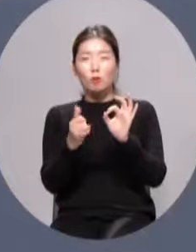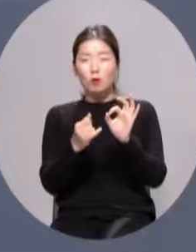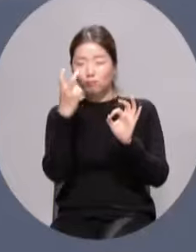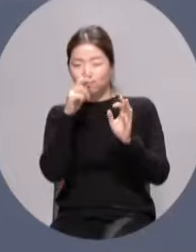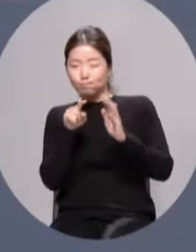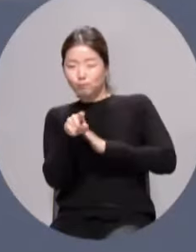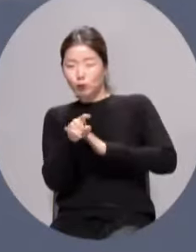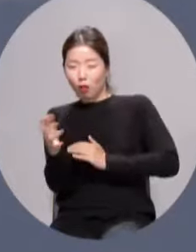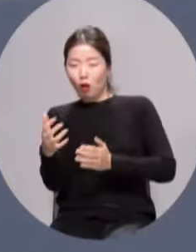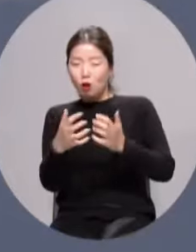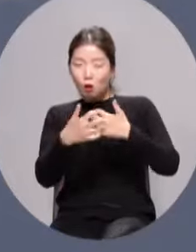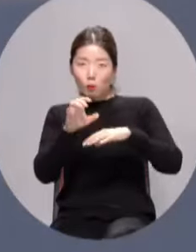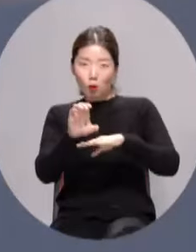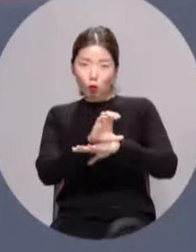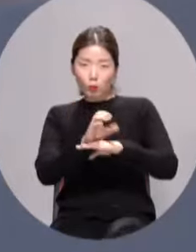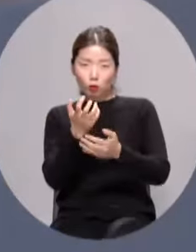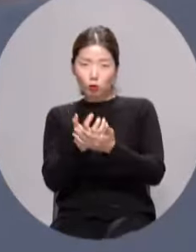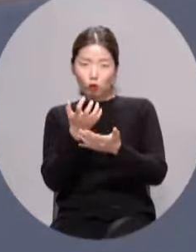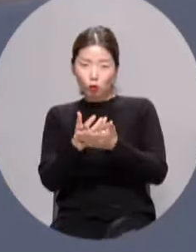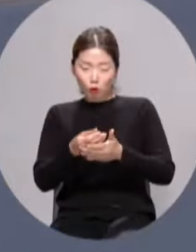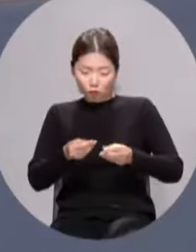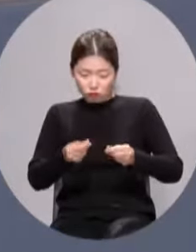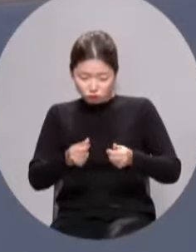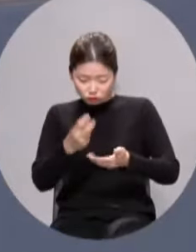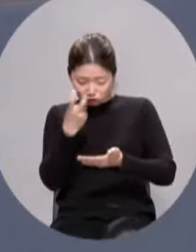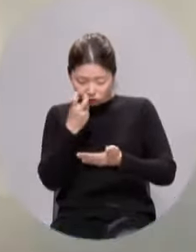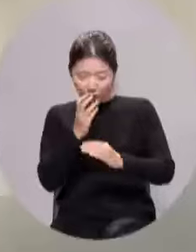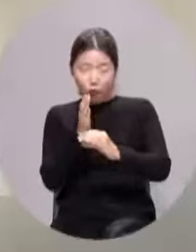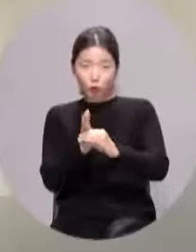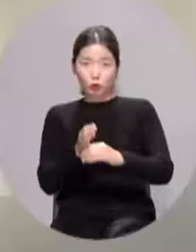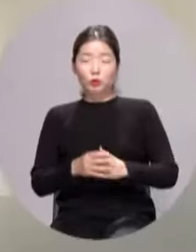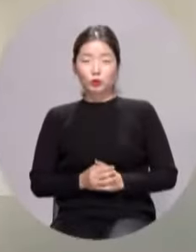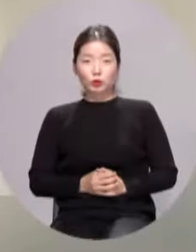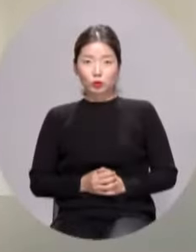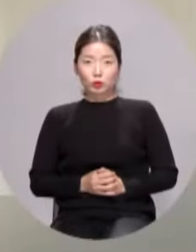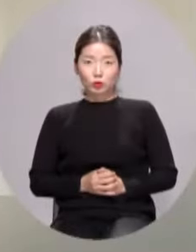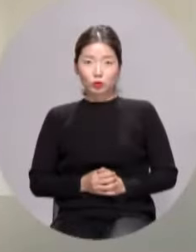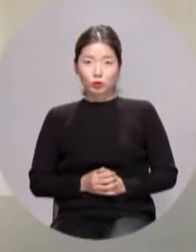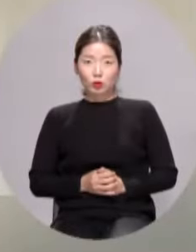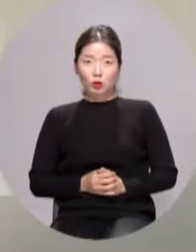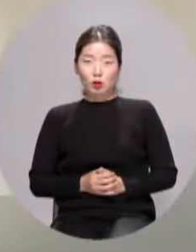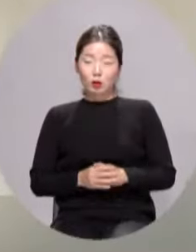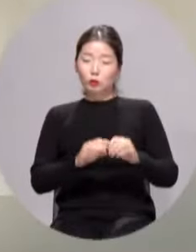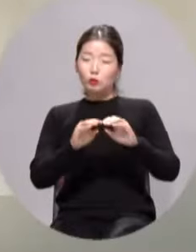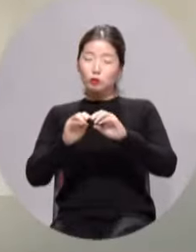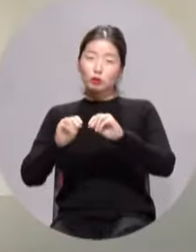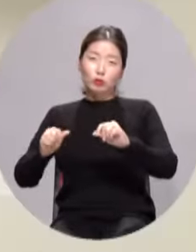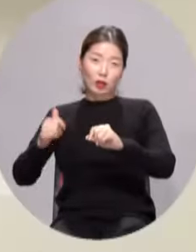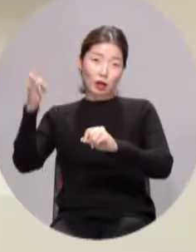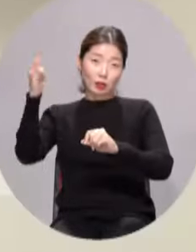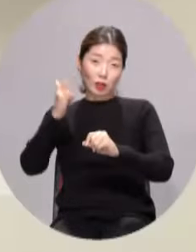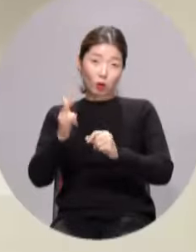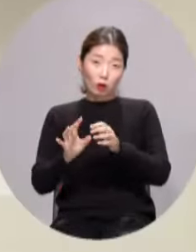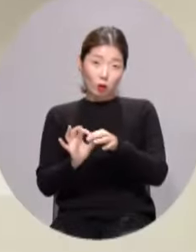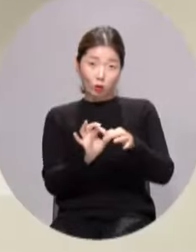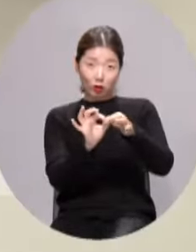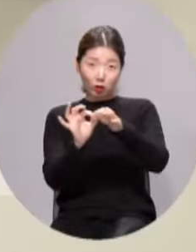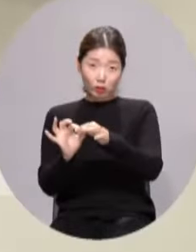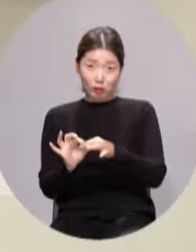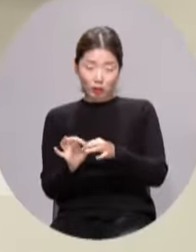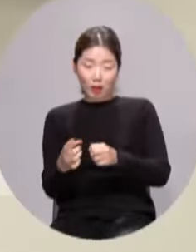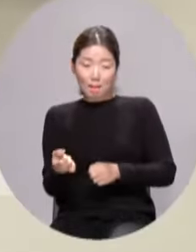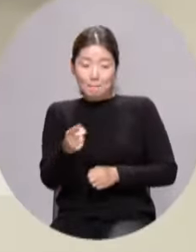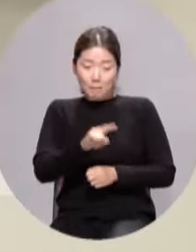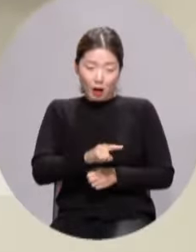수사관들이 들이닥쳐 컴퓨터와 서류를 꼼꼼히 들여다보고 있습니다. 군산시 육상태양광 수사를 진행하던 검찰이